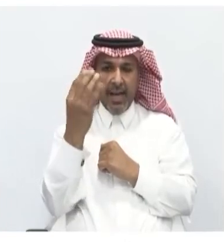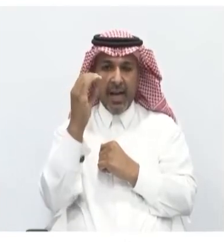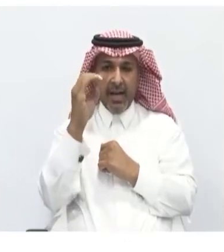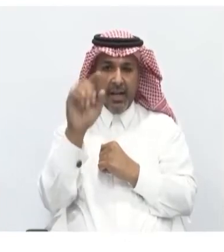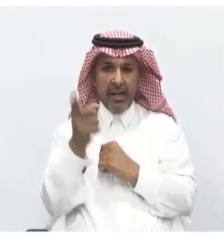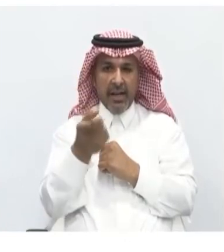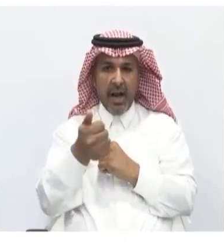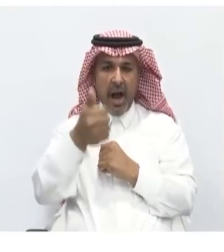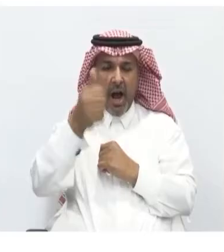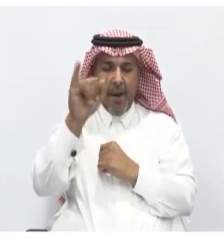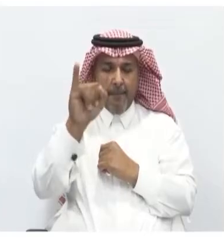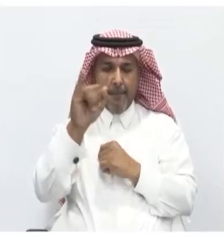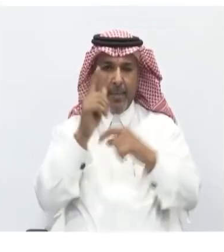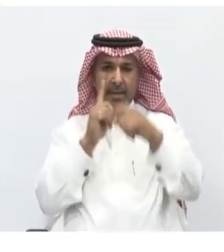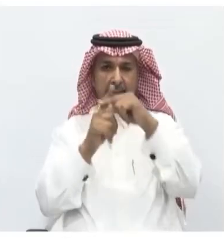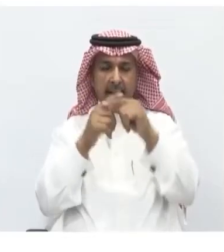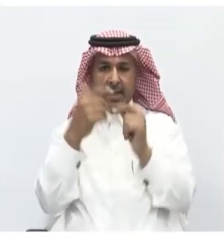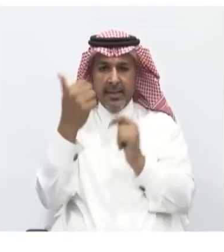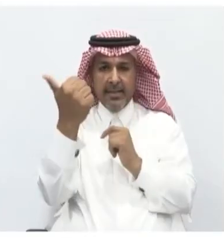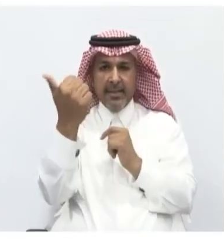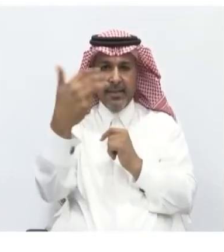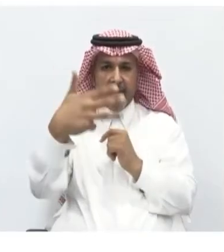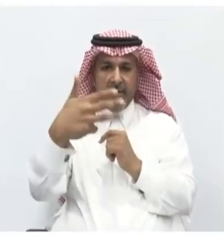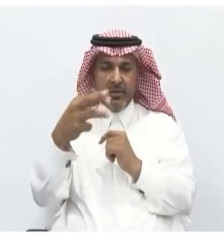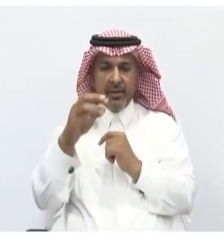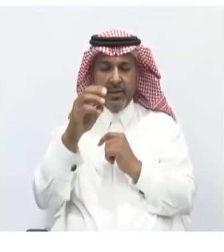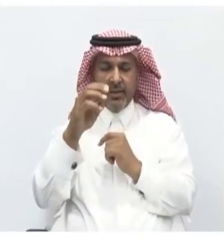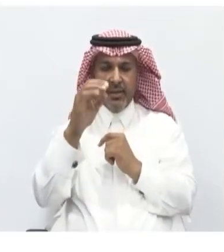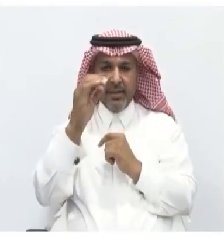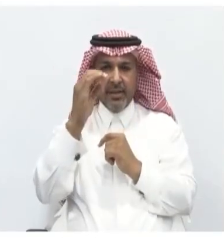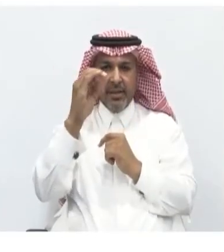زائد 96 غرام يعطيني